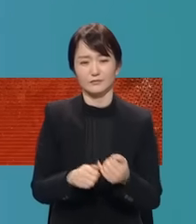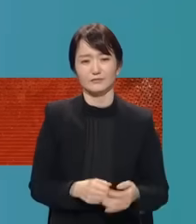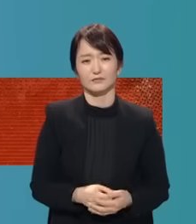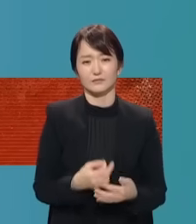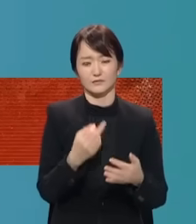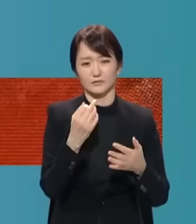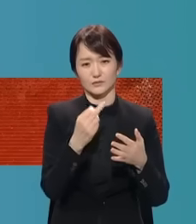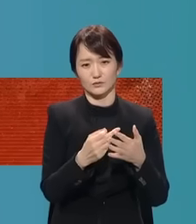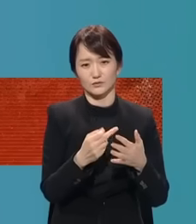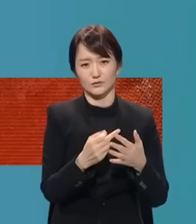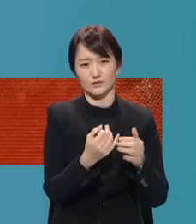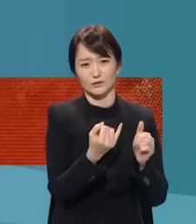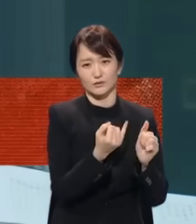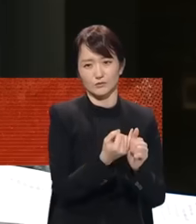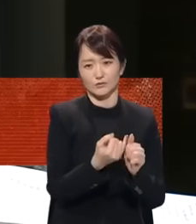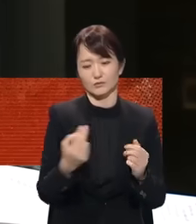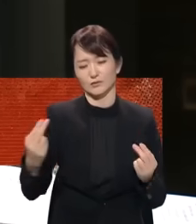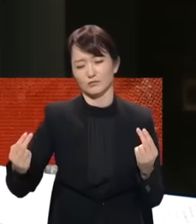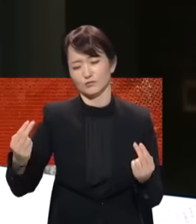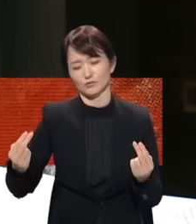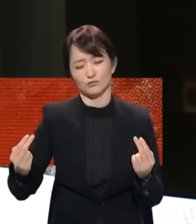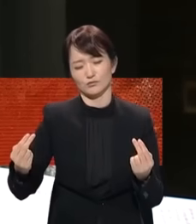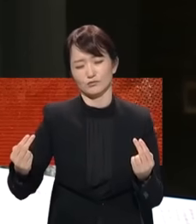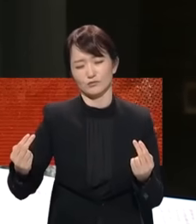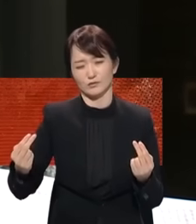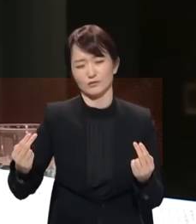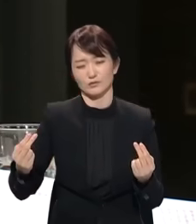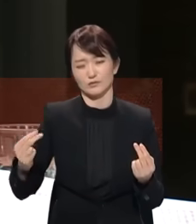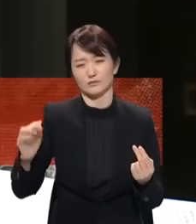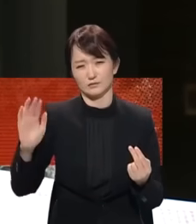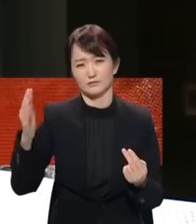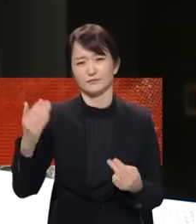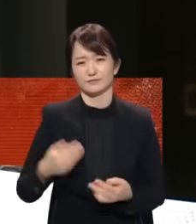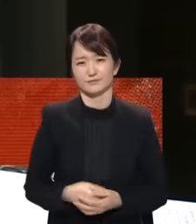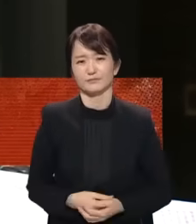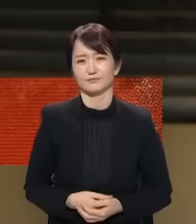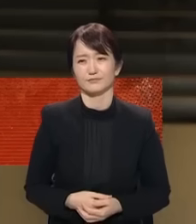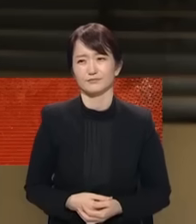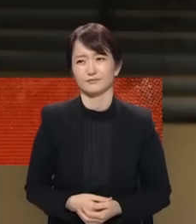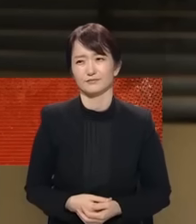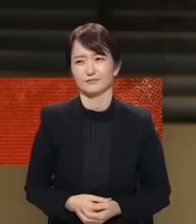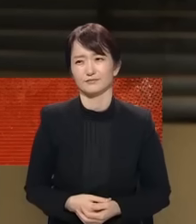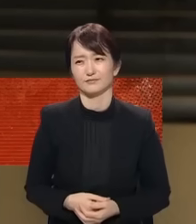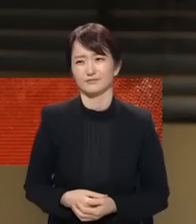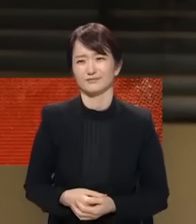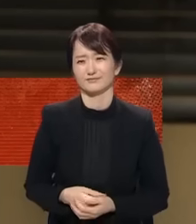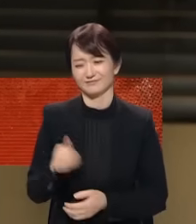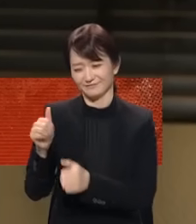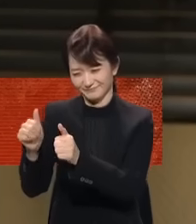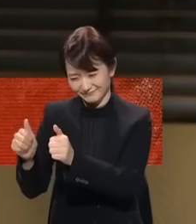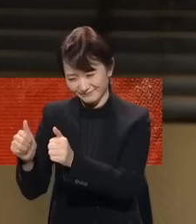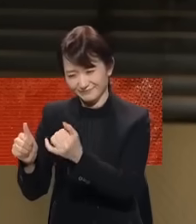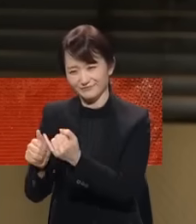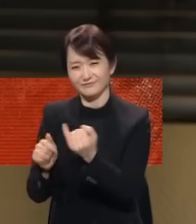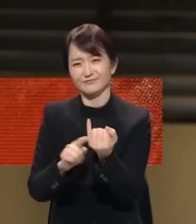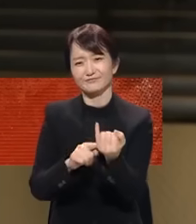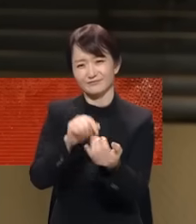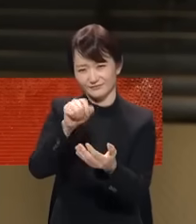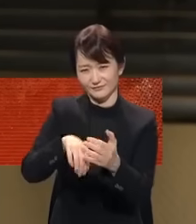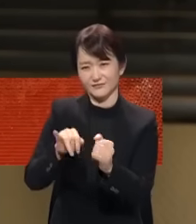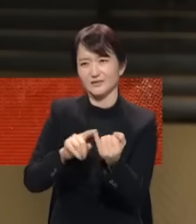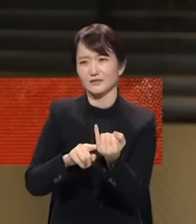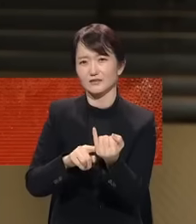처한 거죠. 아, 셉니다. 네, 변호사 또 며느리가 판사. 결혼하고 나서 분위기가